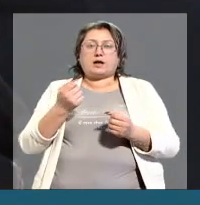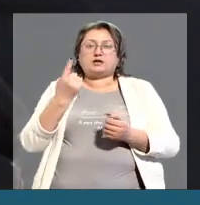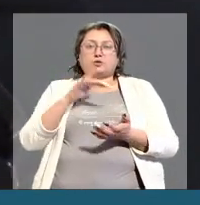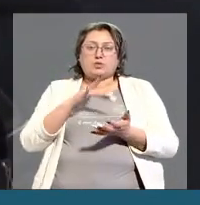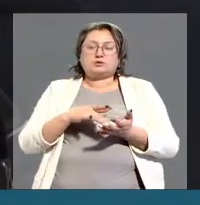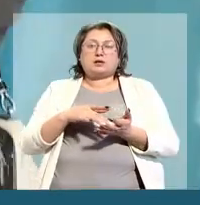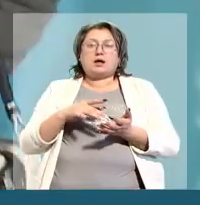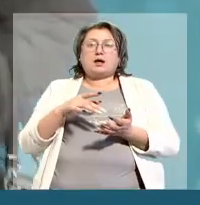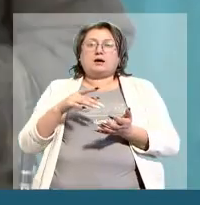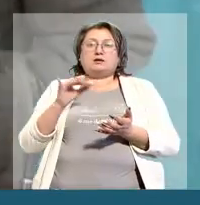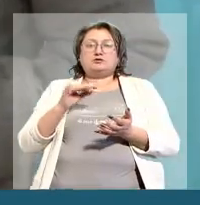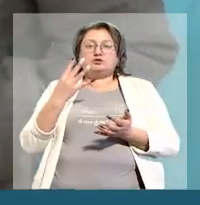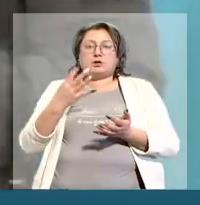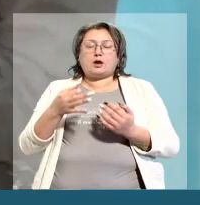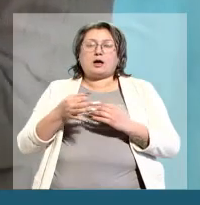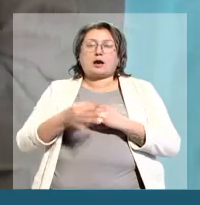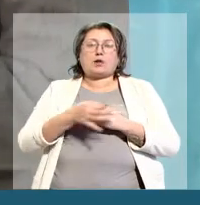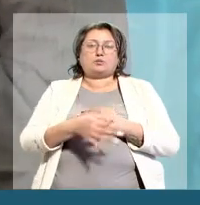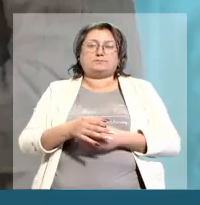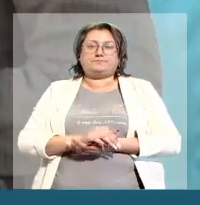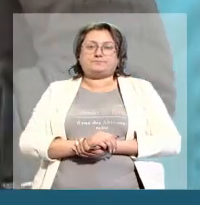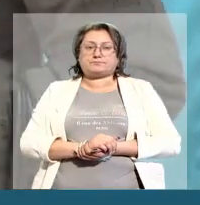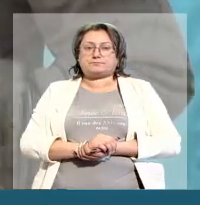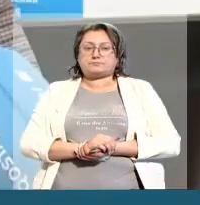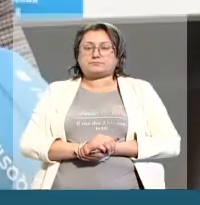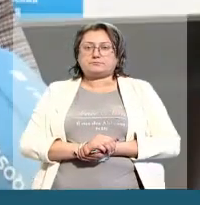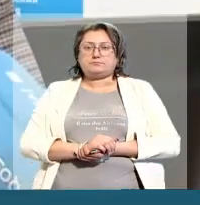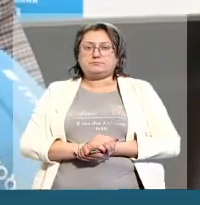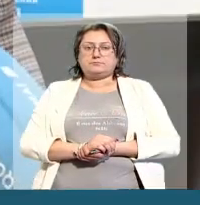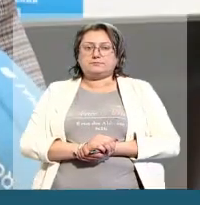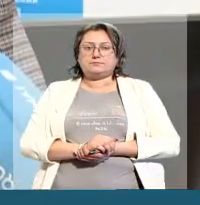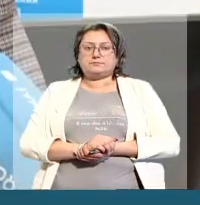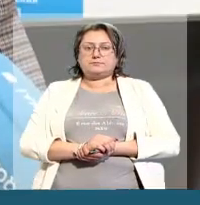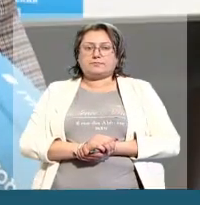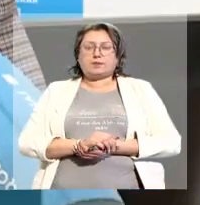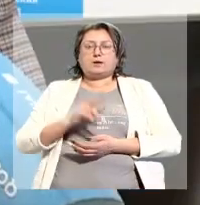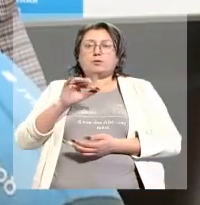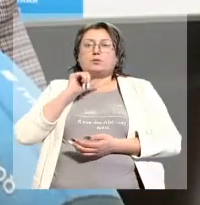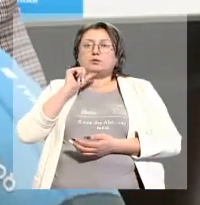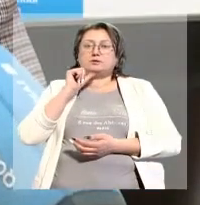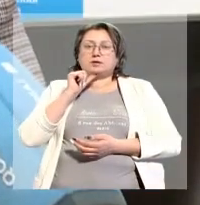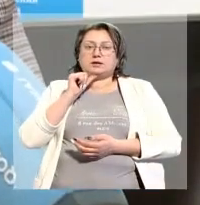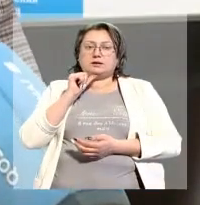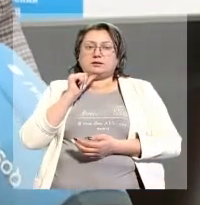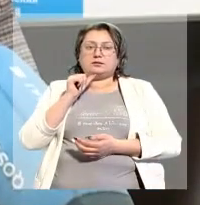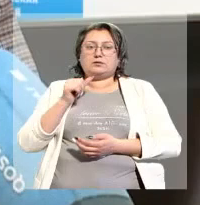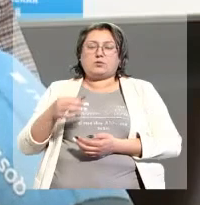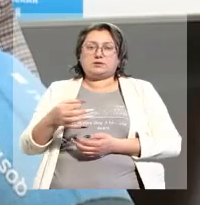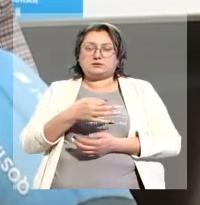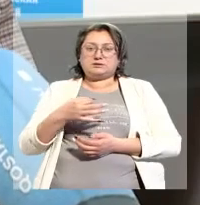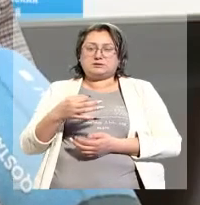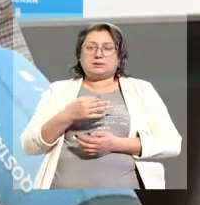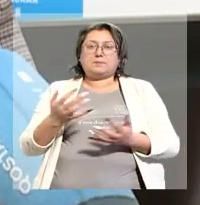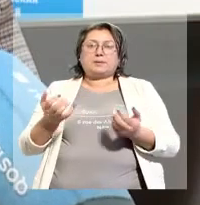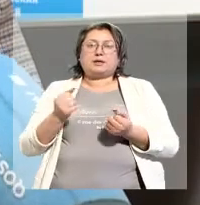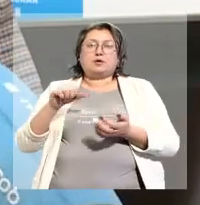сәйкес жабдықталып, заң бұзушылықтар тіркелген жоқ. В Костанайской области это было 4 района и 1 город.